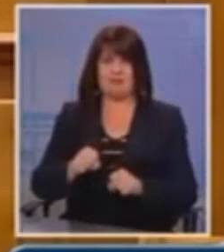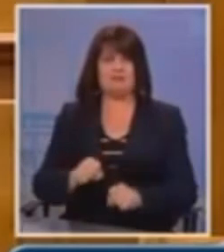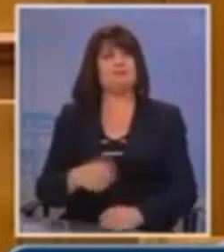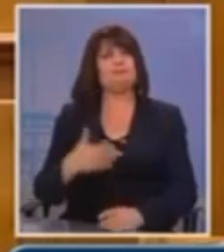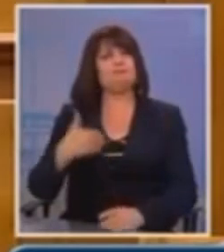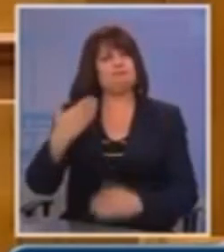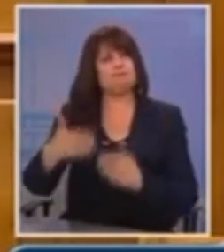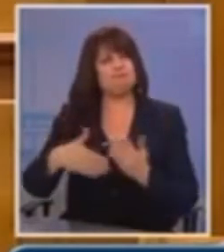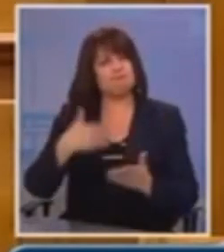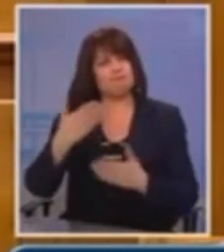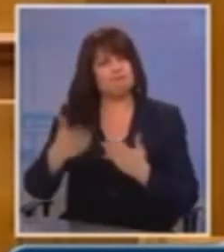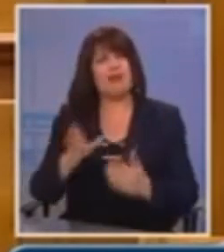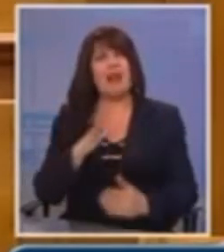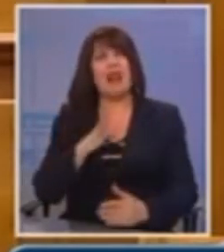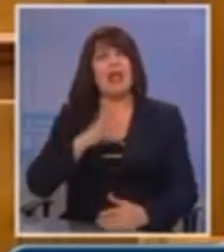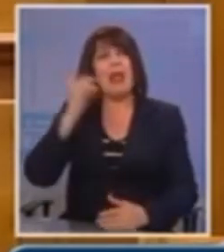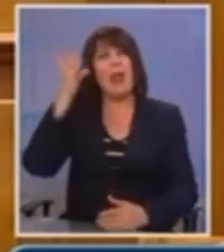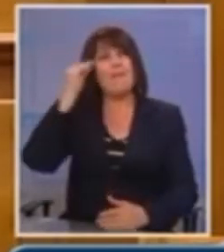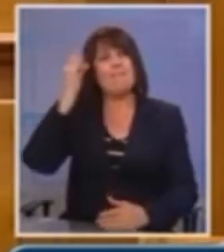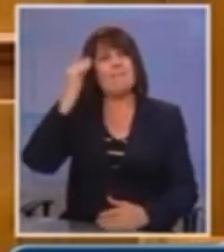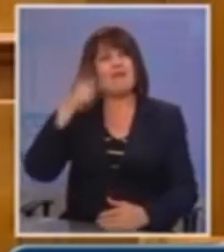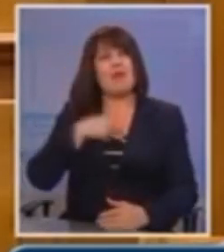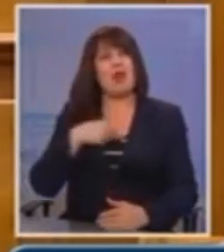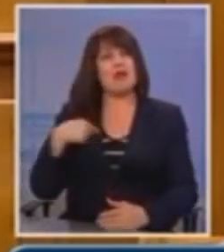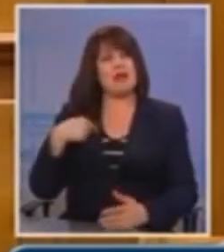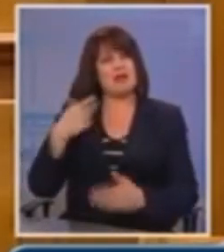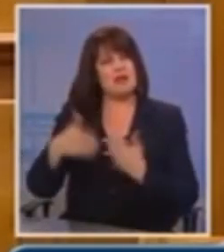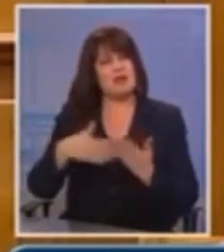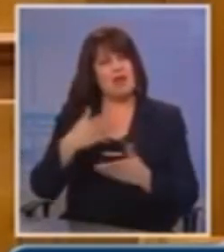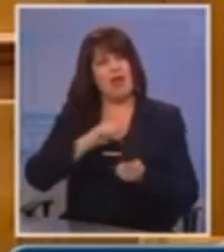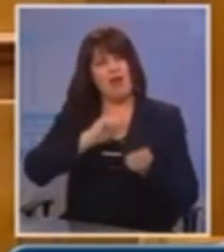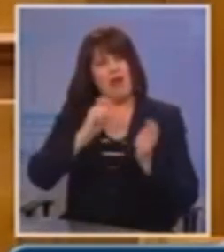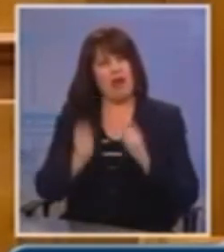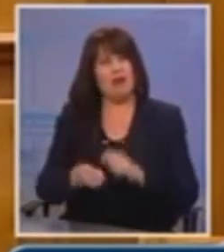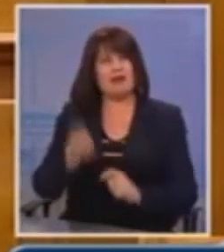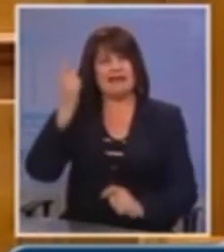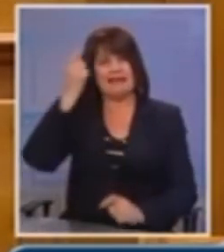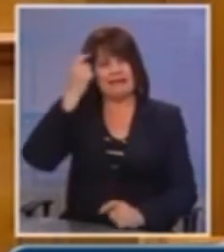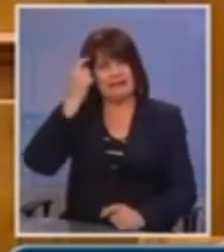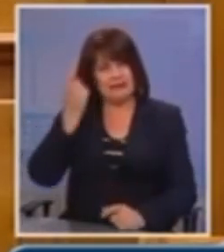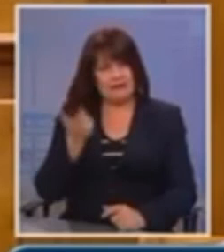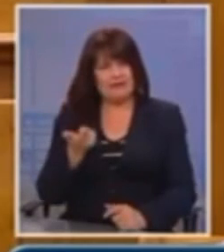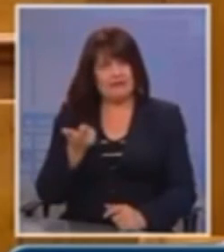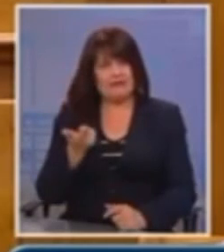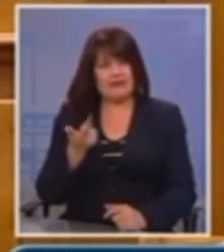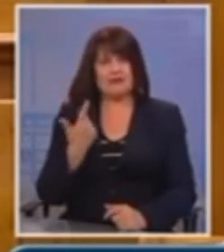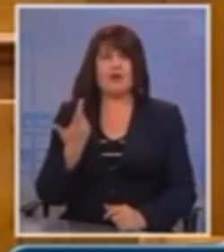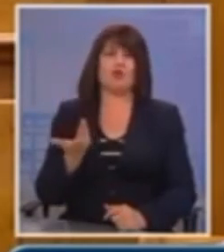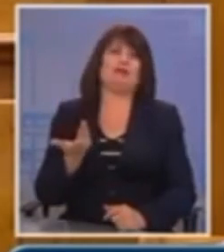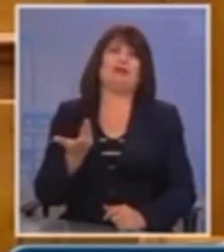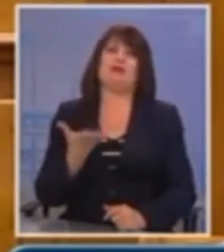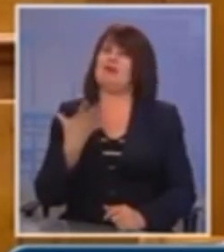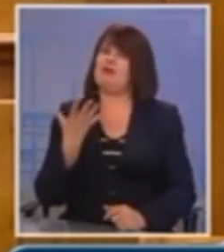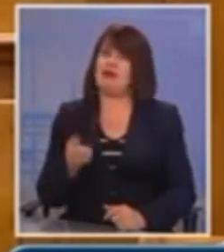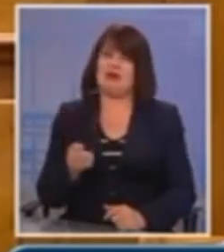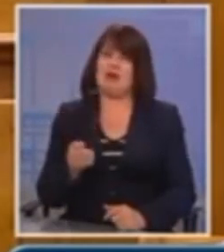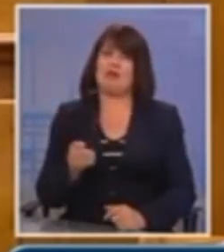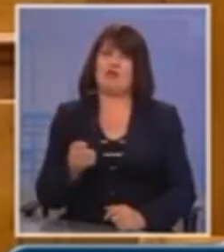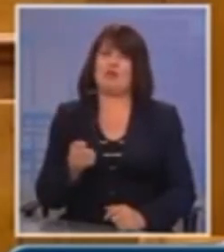Ορίμασαν οι λαοί και οι ηγεσίες και κατάλαβαν ότι για να